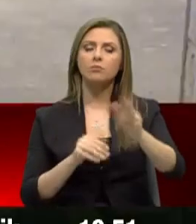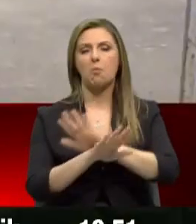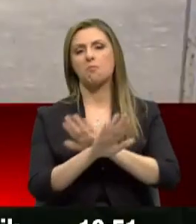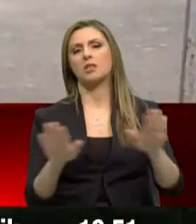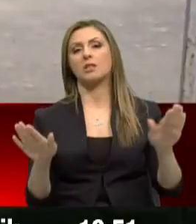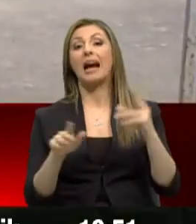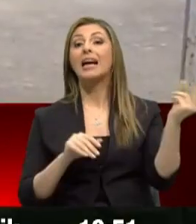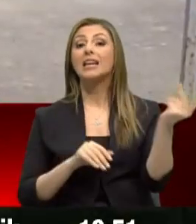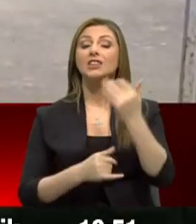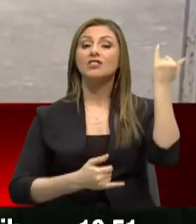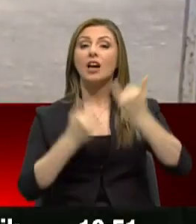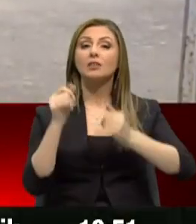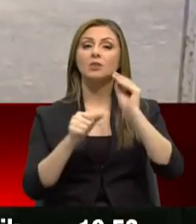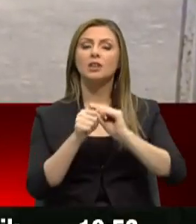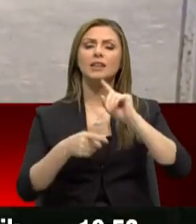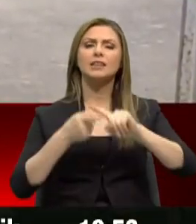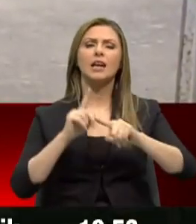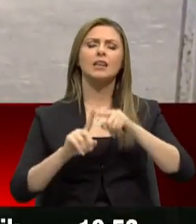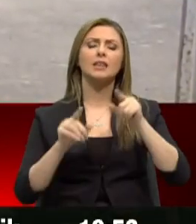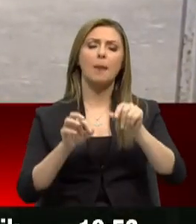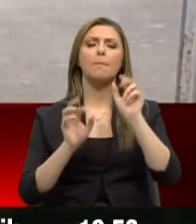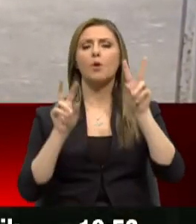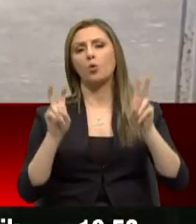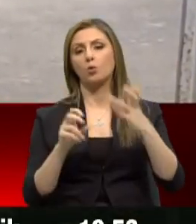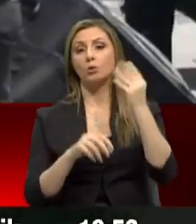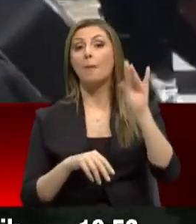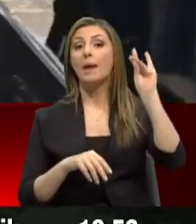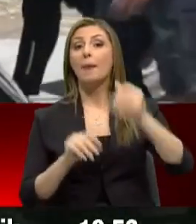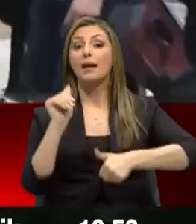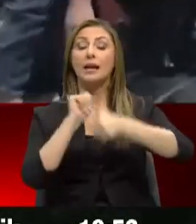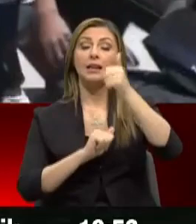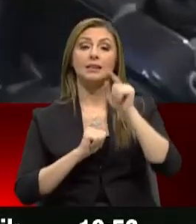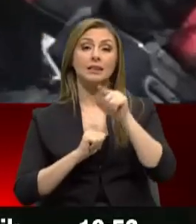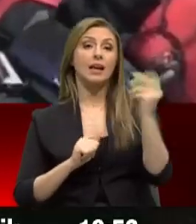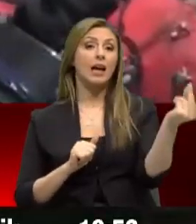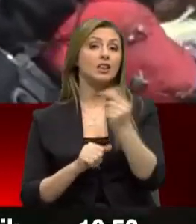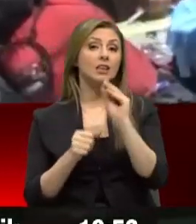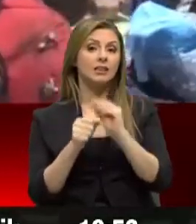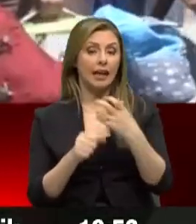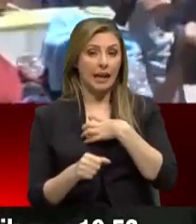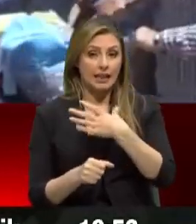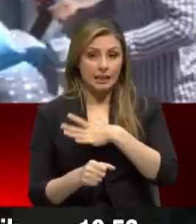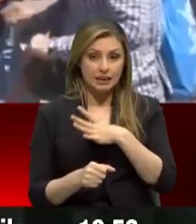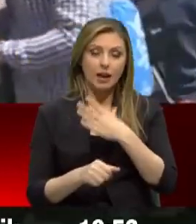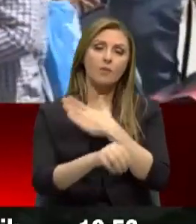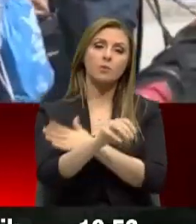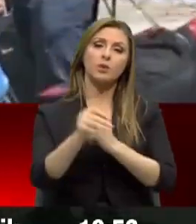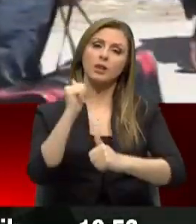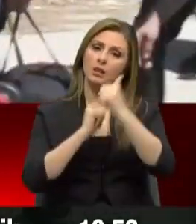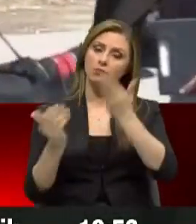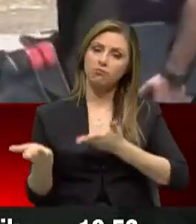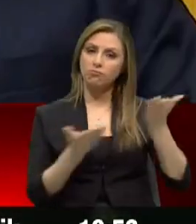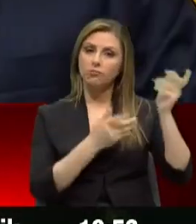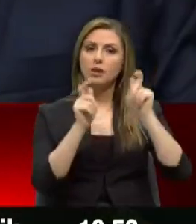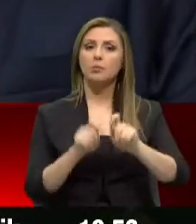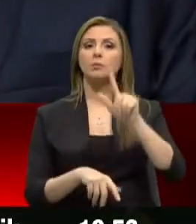olmayacaktır. Sığınmacı tartışması siyasetin en sıcak gündemi. MHP lideri Devlet Bahçeli, sığınmacıların kendi isteğiyle ülkelerine dönüşü